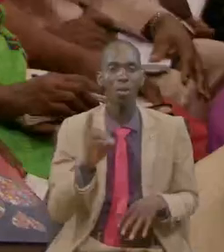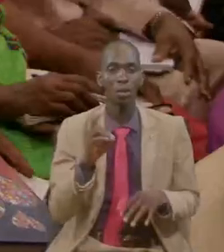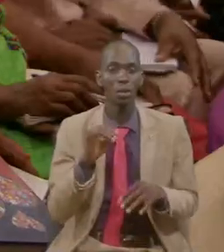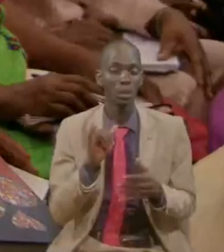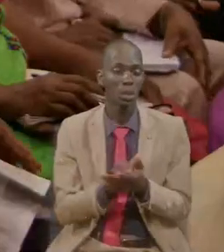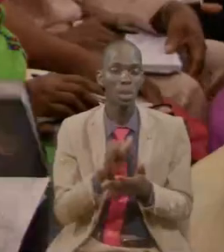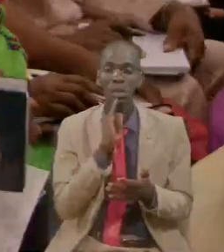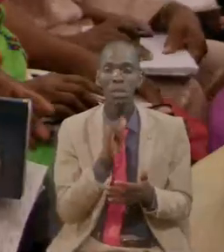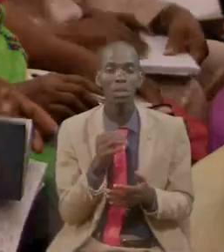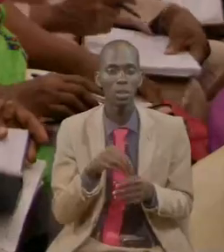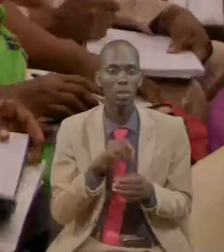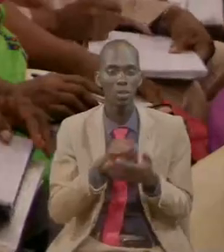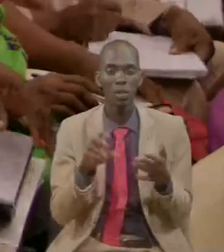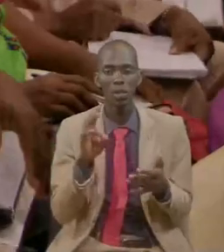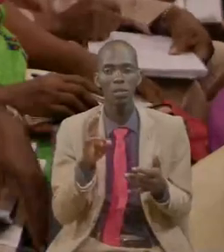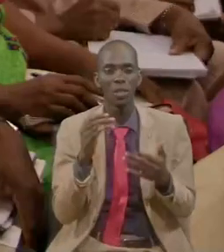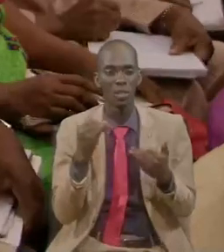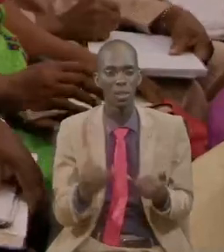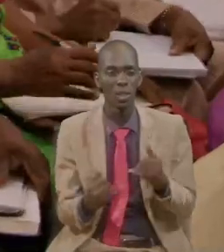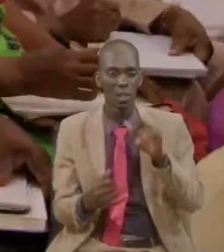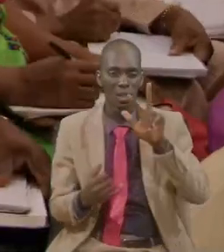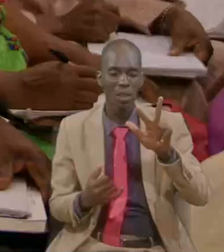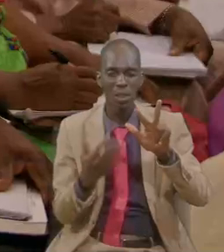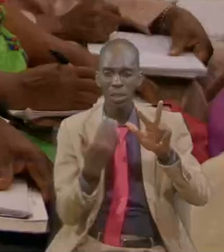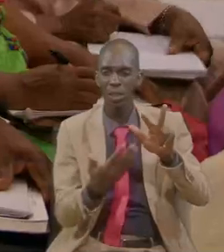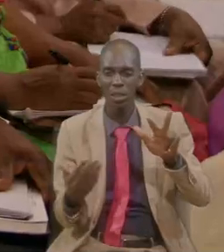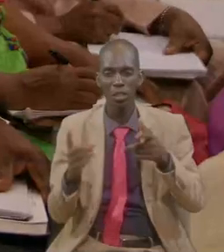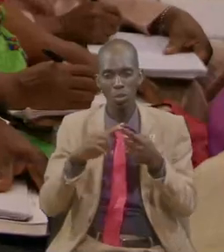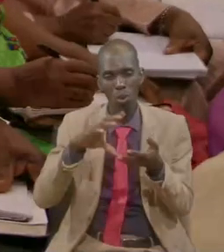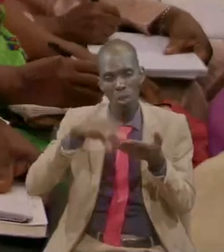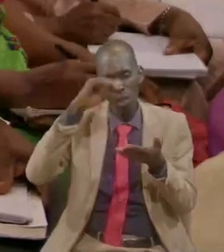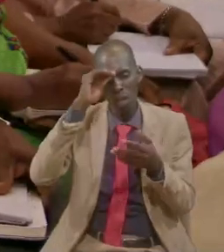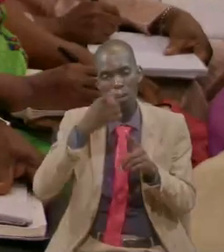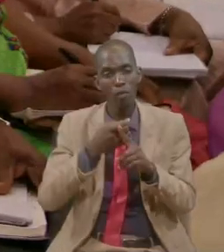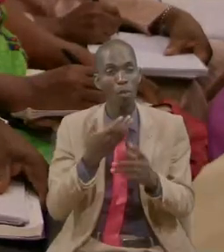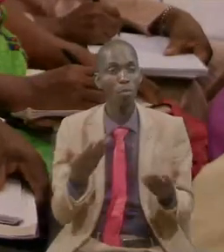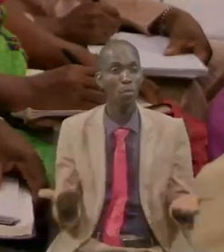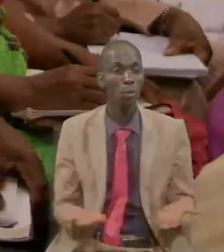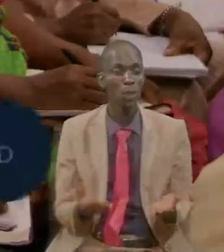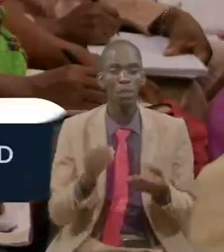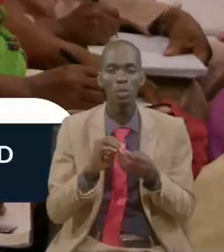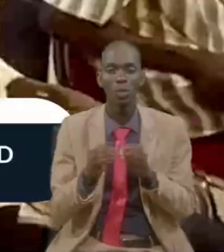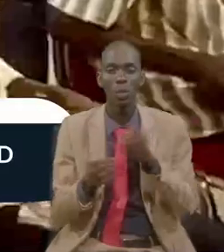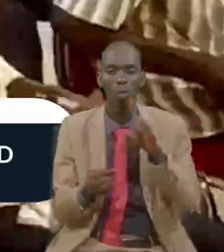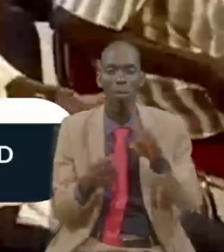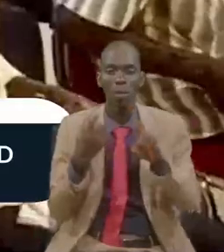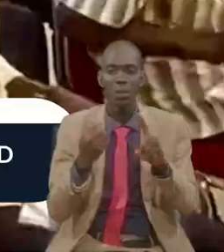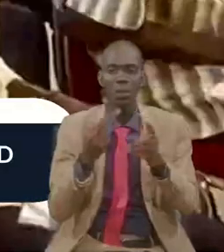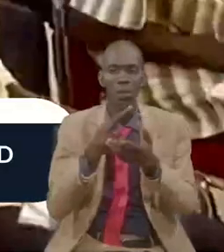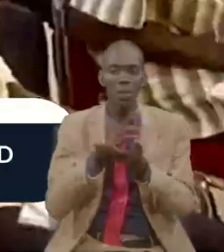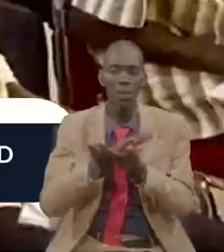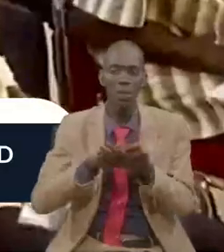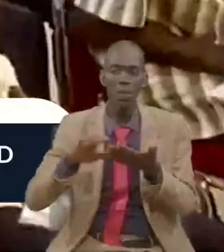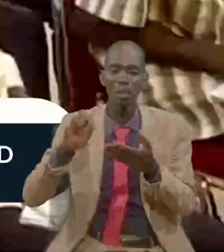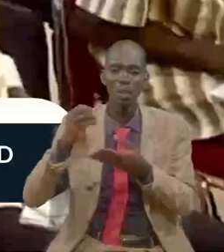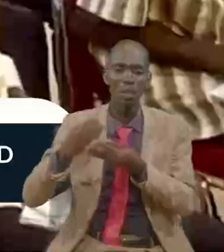portez? Nous allons voir trois sections ici. Numéro 1, nous allons voir les héritiers